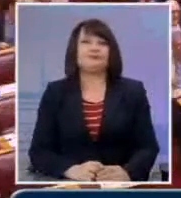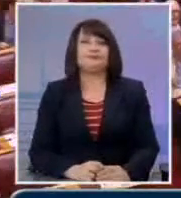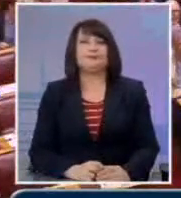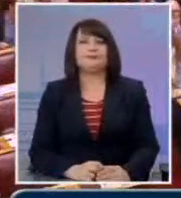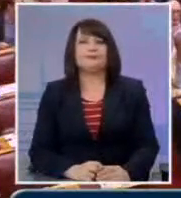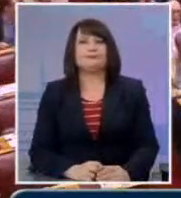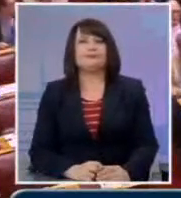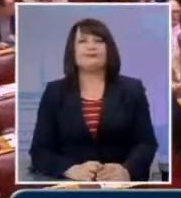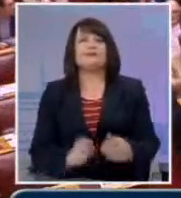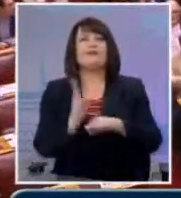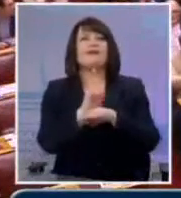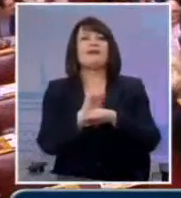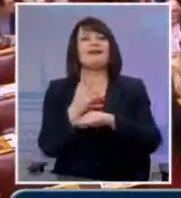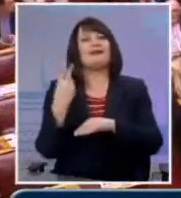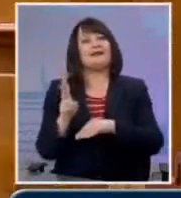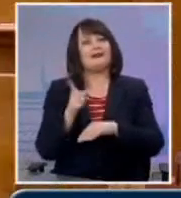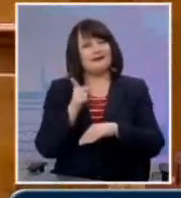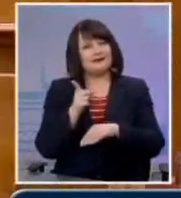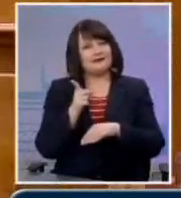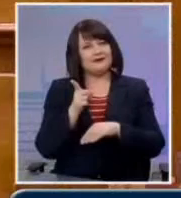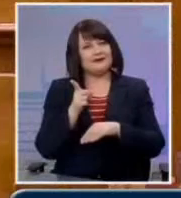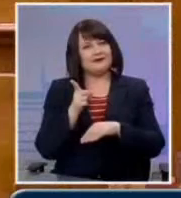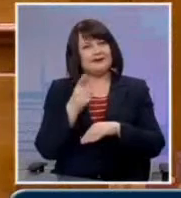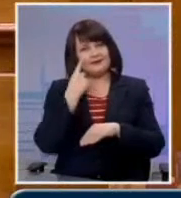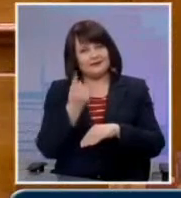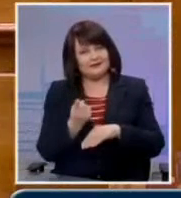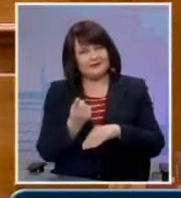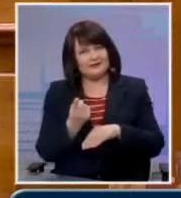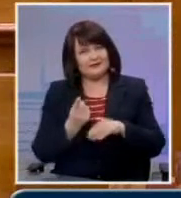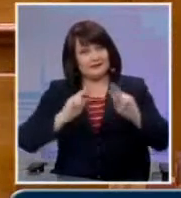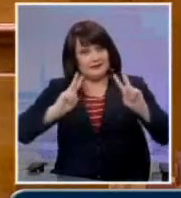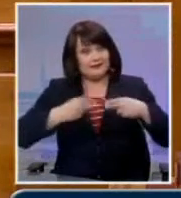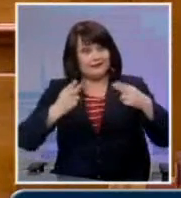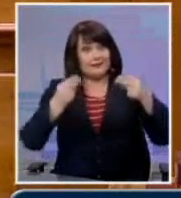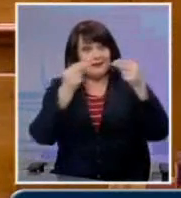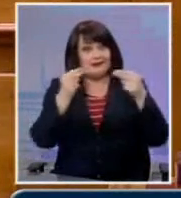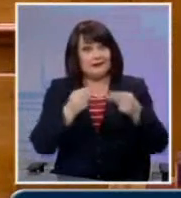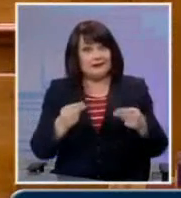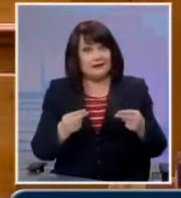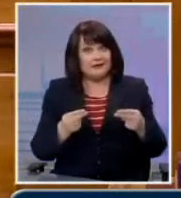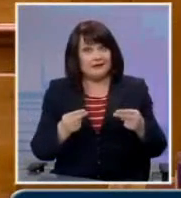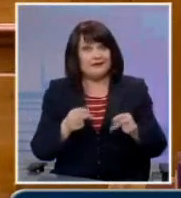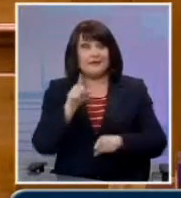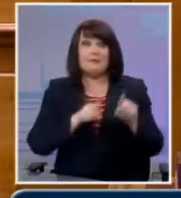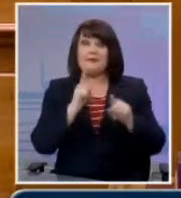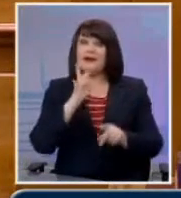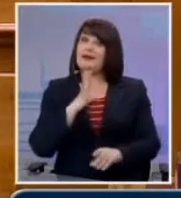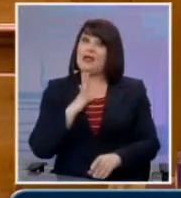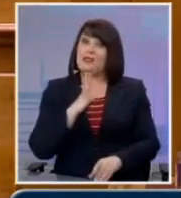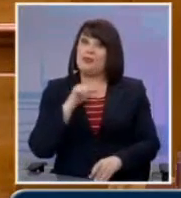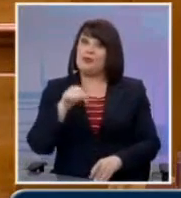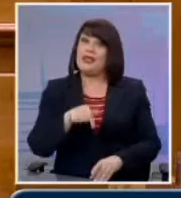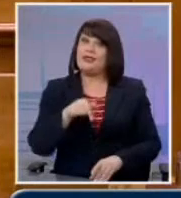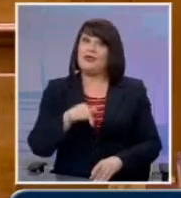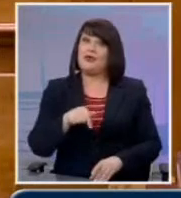και από τα χαρτιά του Παναμά προκύπτουν στοιχεία ότι κάποιοι συμπολίτες μας